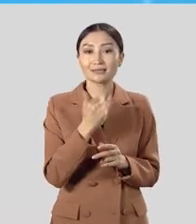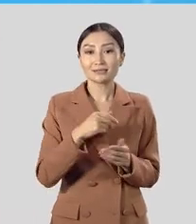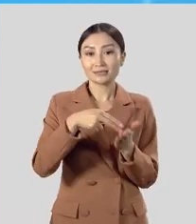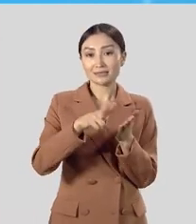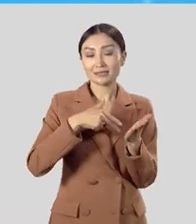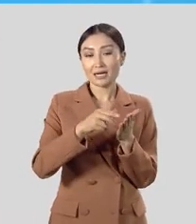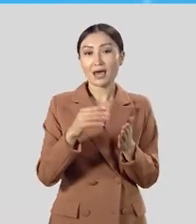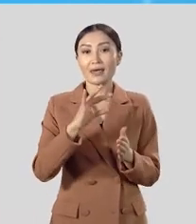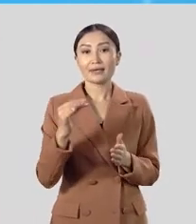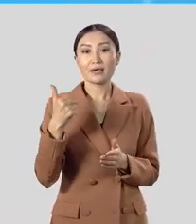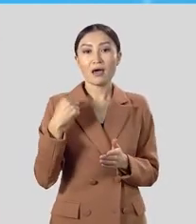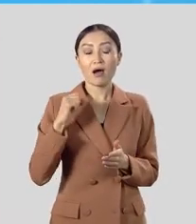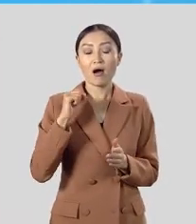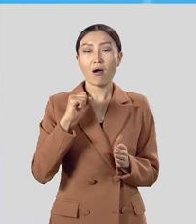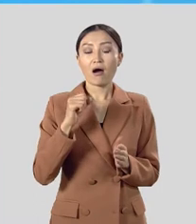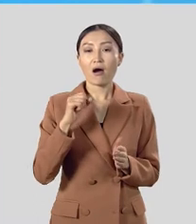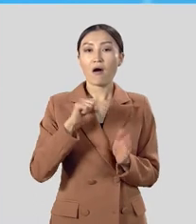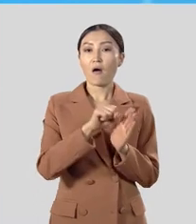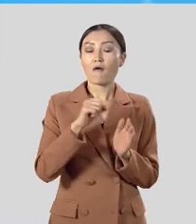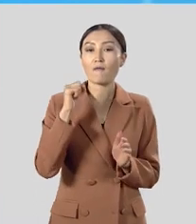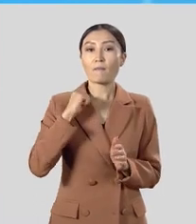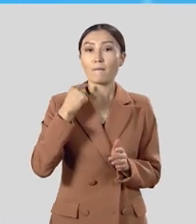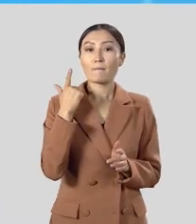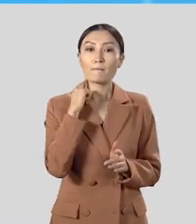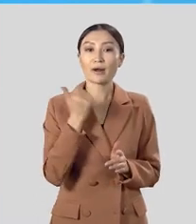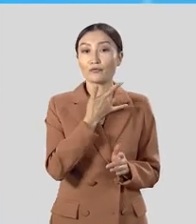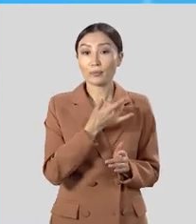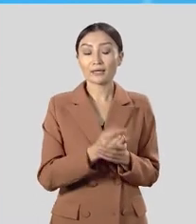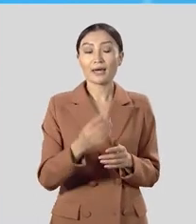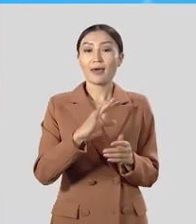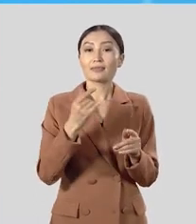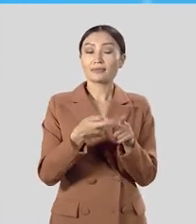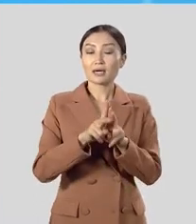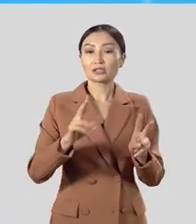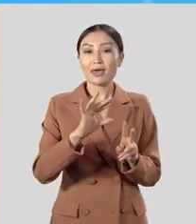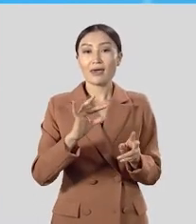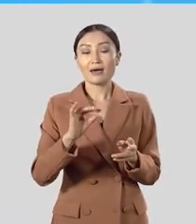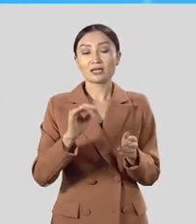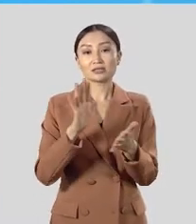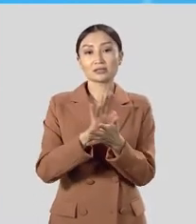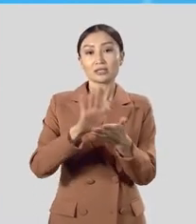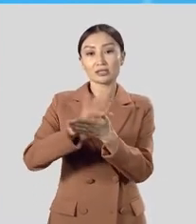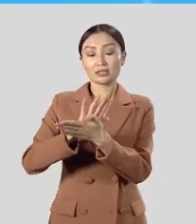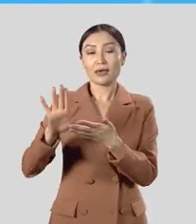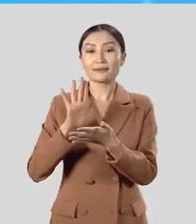в парфюмерной промышленности. Также лишайники являются индикаторами загрязнения